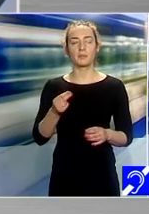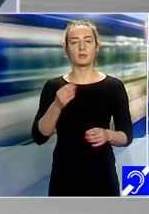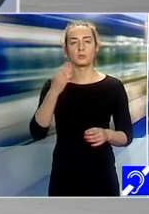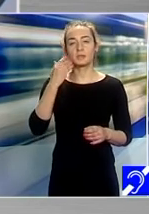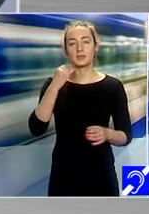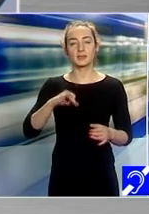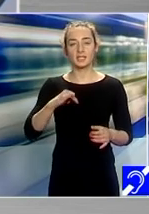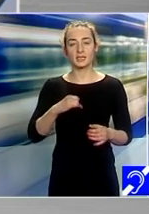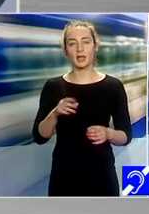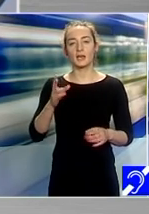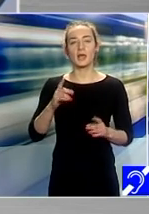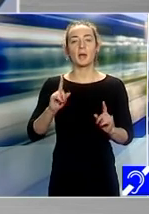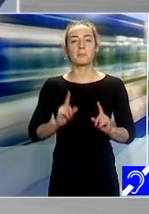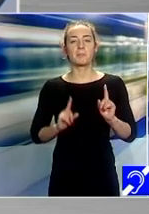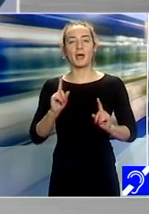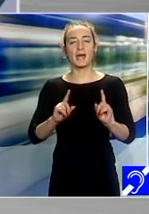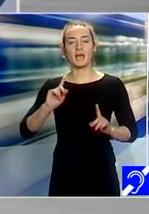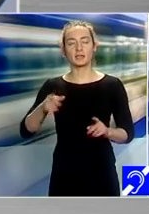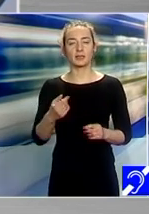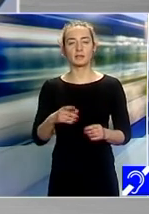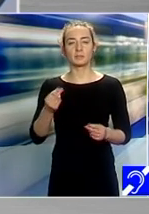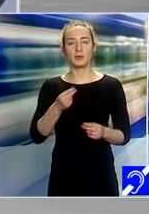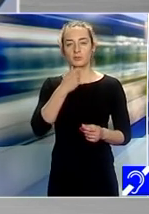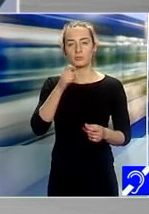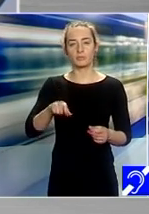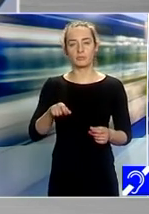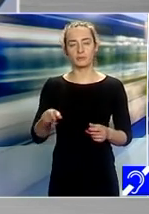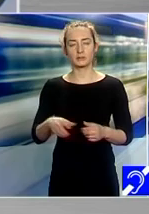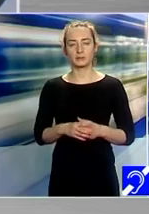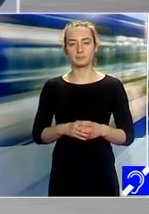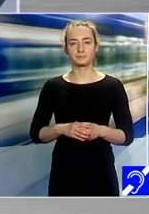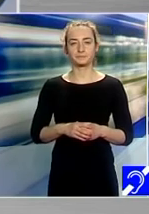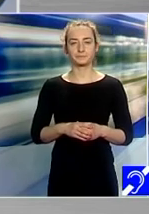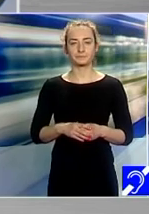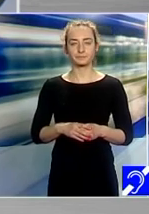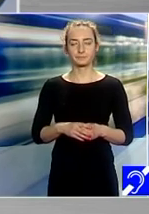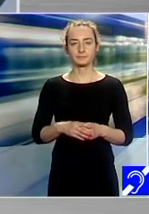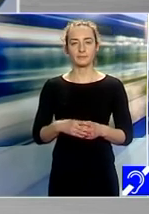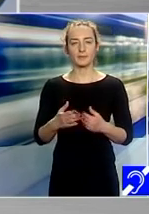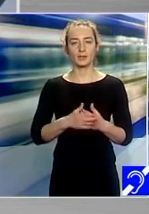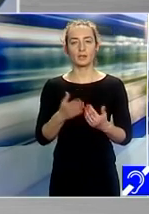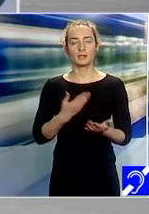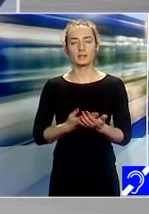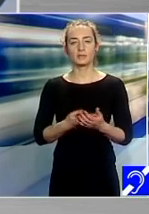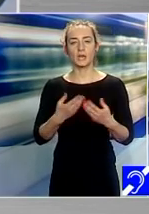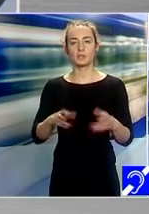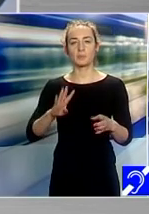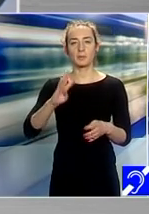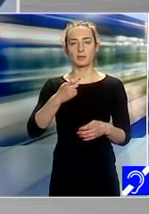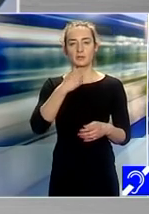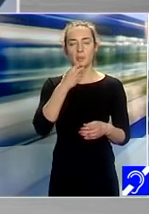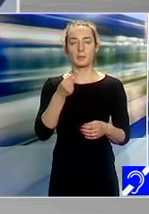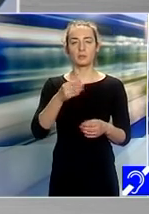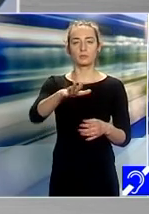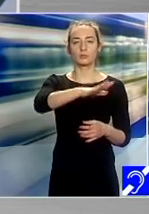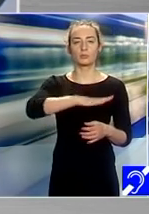mică. Peste 40 de ani incidența este suficient de mare ca să justifice un screening populațional. Deci să testăm